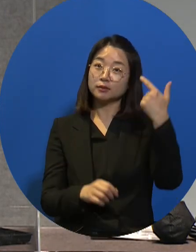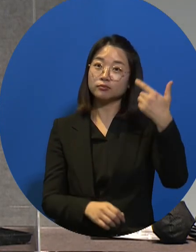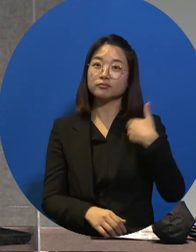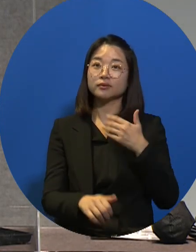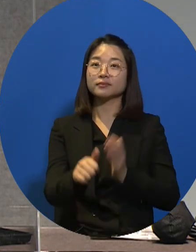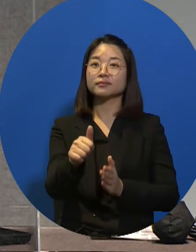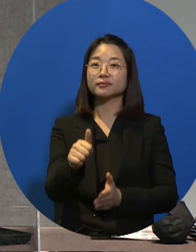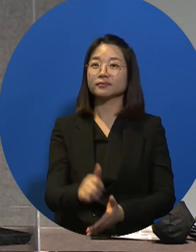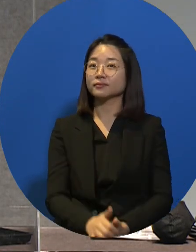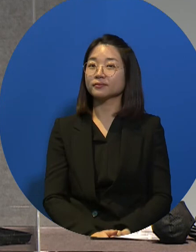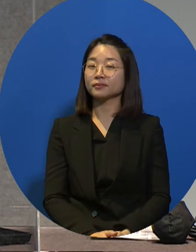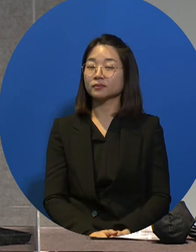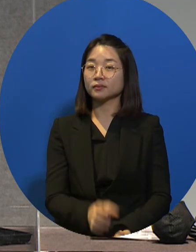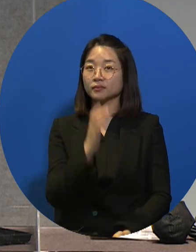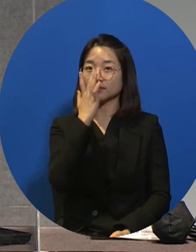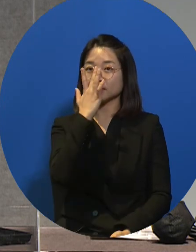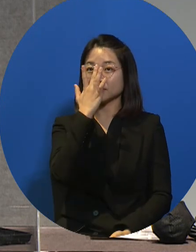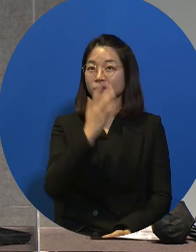것 같습니다.